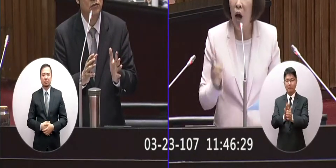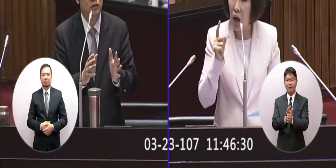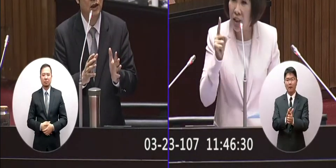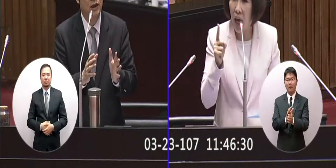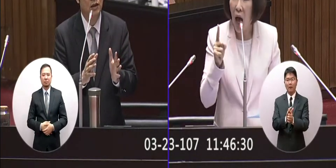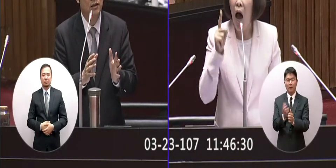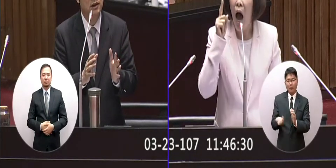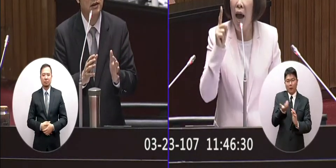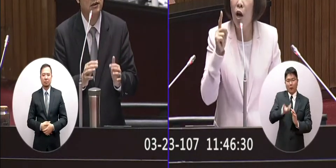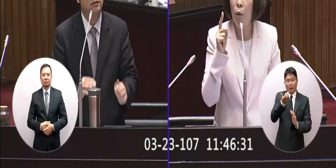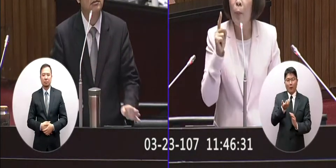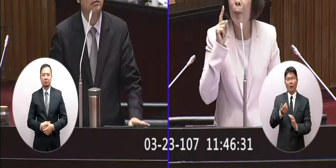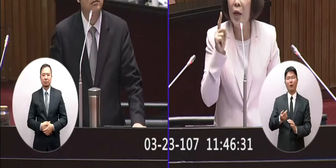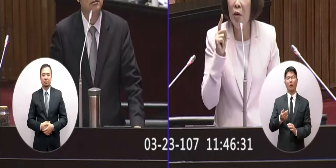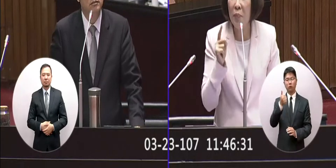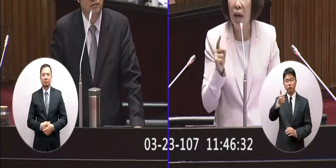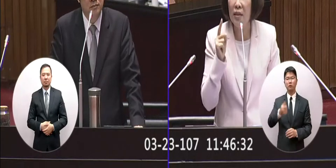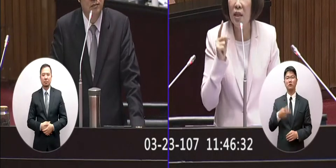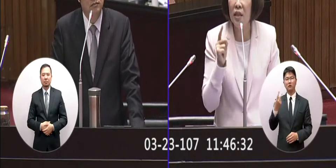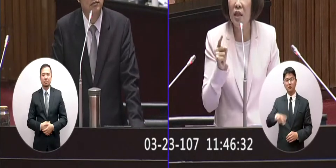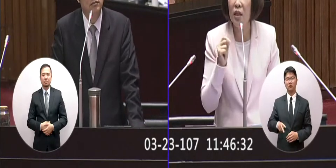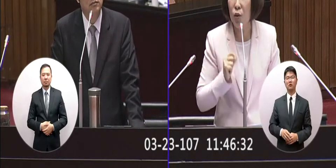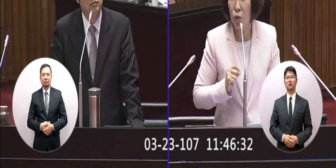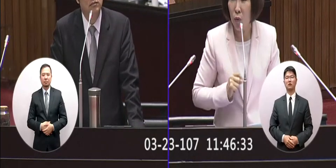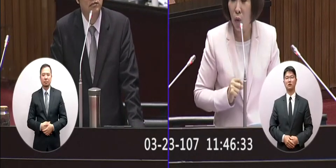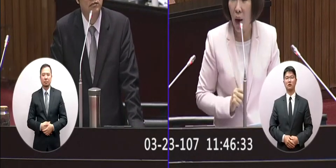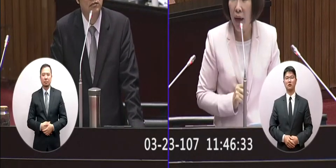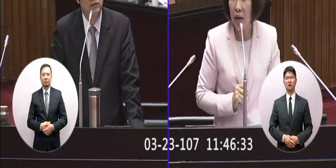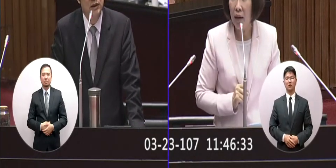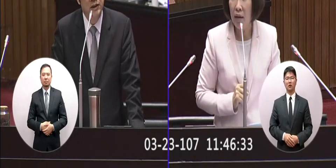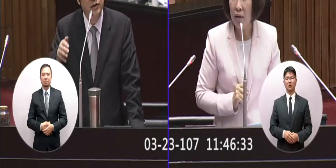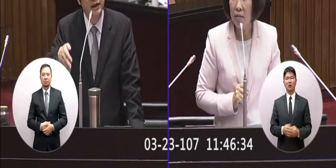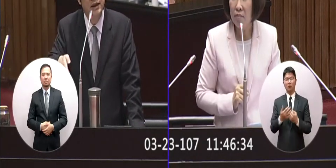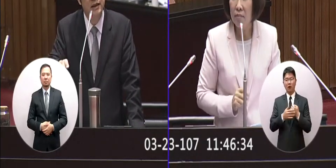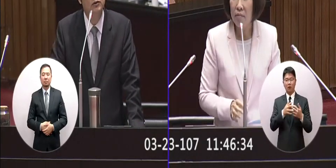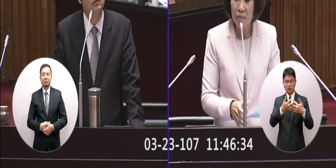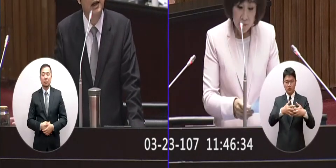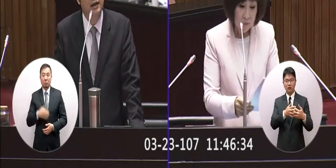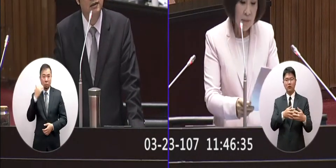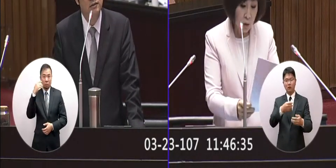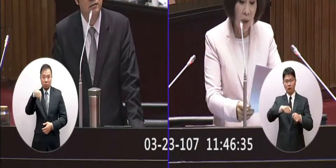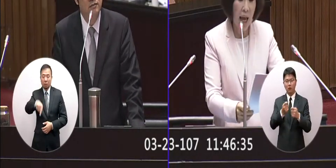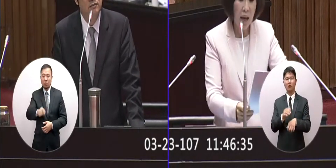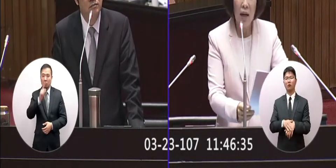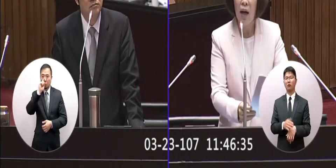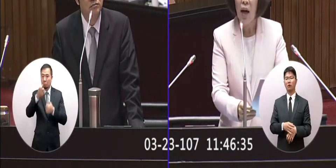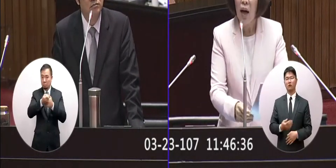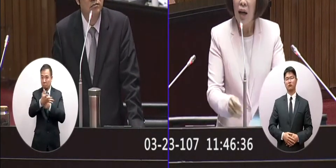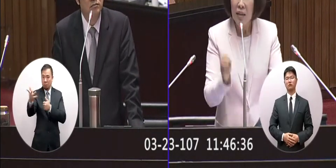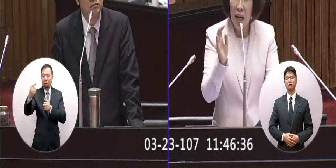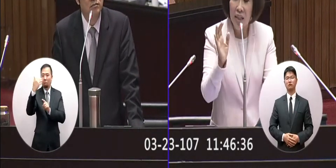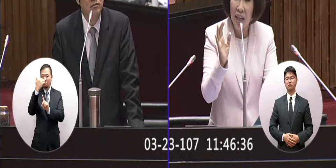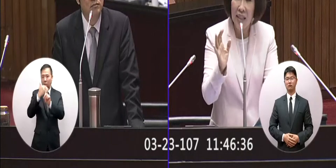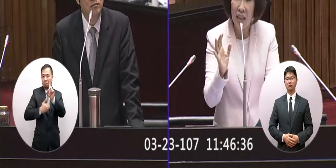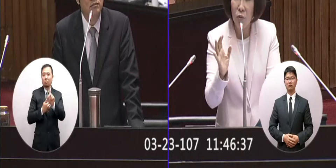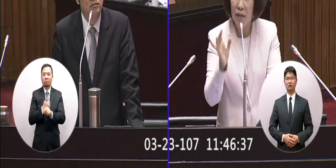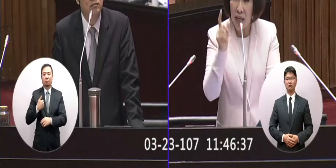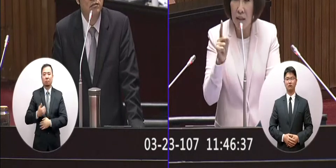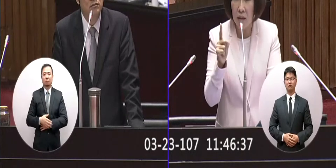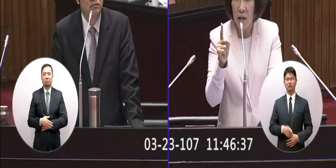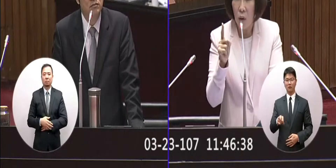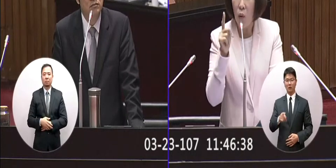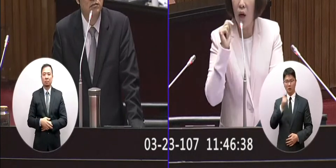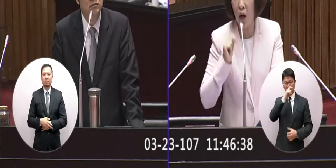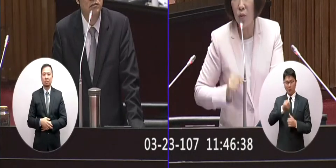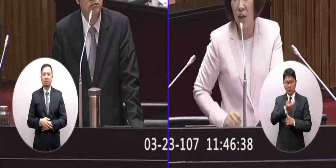效率，而且还有避免机器的损坏。 这样就可以降低污染啊？ 对呀、这样子也可以降低污染，